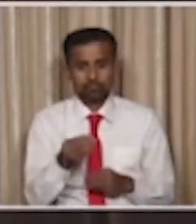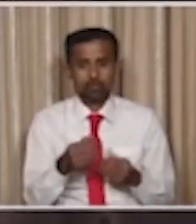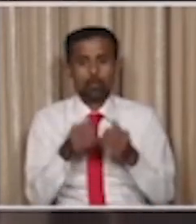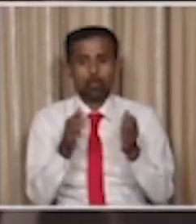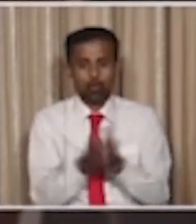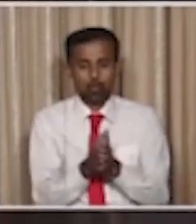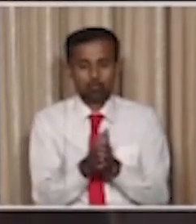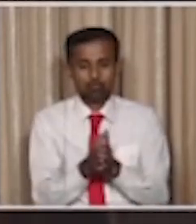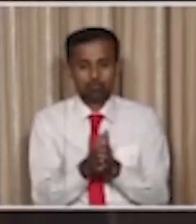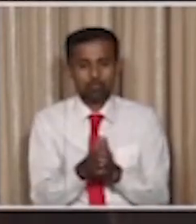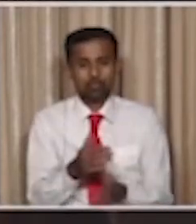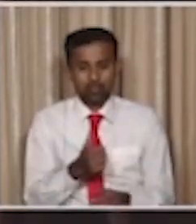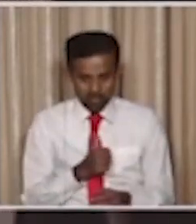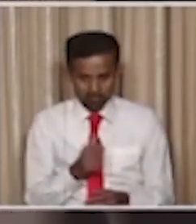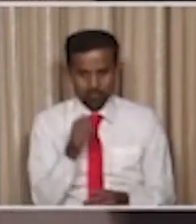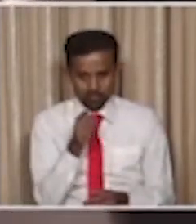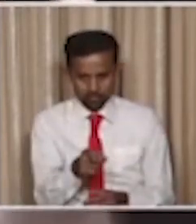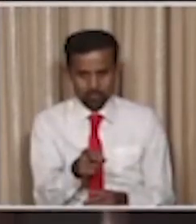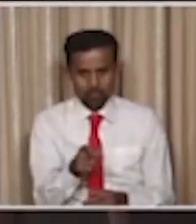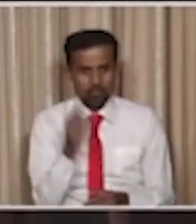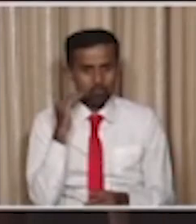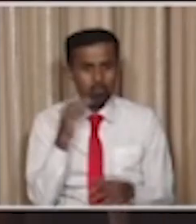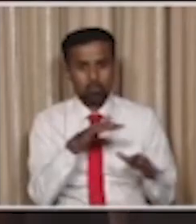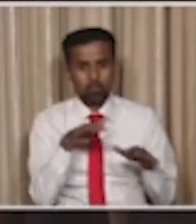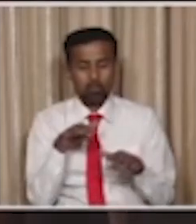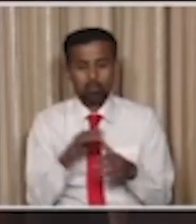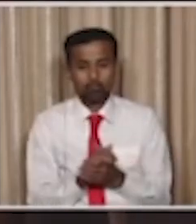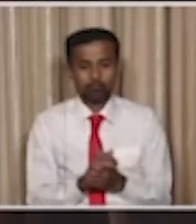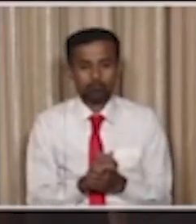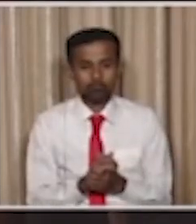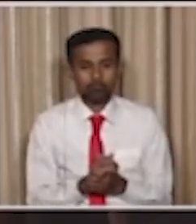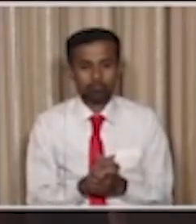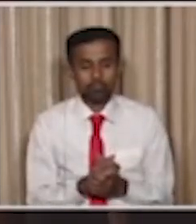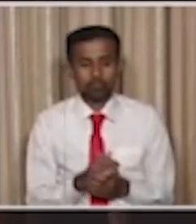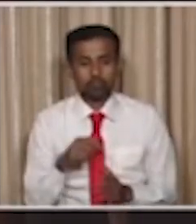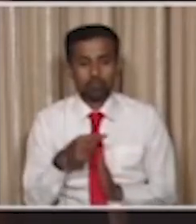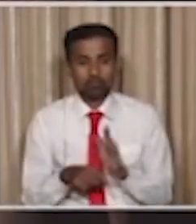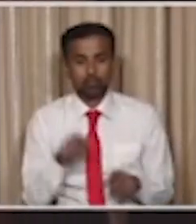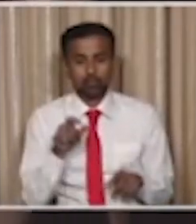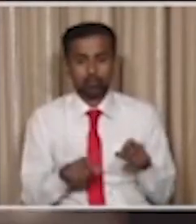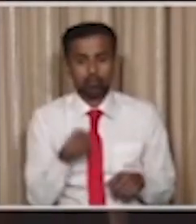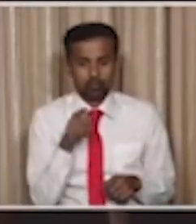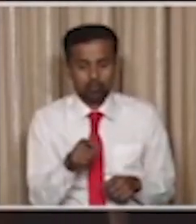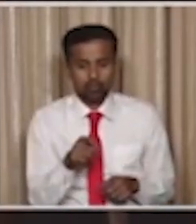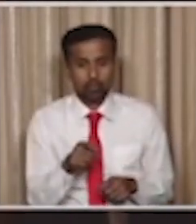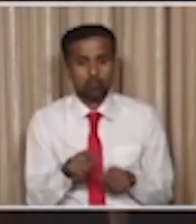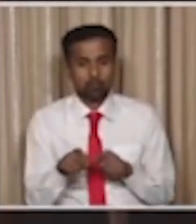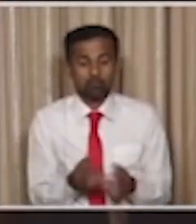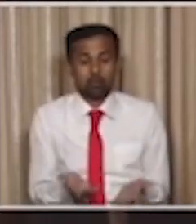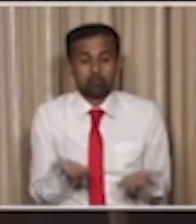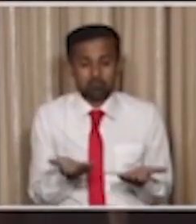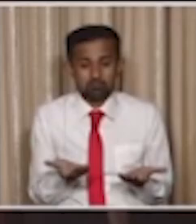දෙනා ඒකට කැමැත්තෙන්ද මේ රටේ ජනතාව මේ මේ රටේ ජනතාවට මේ වගේ